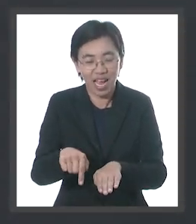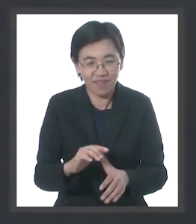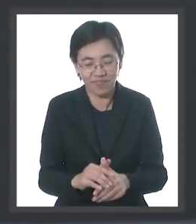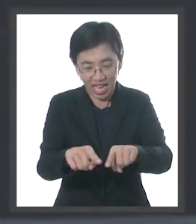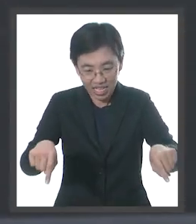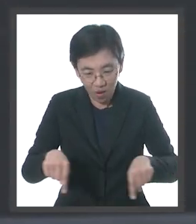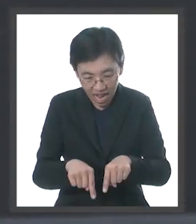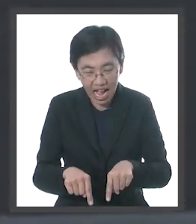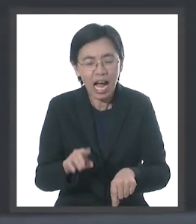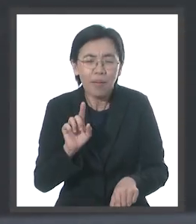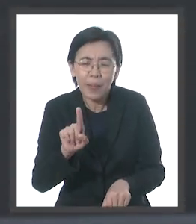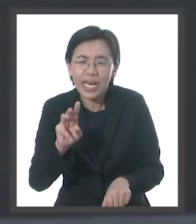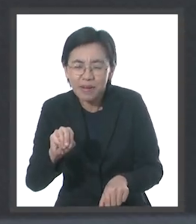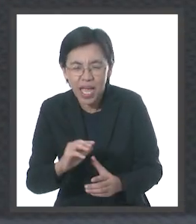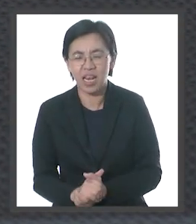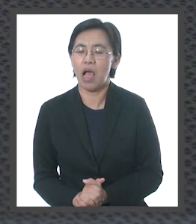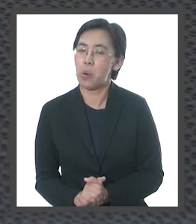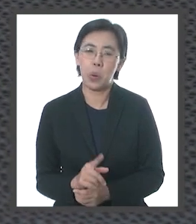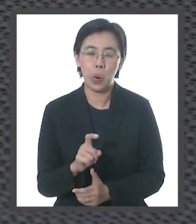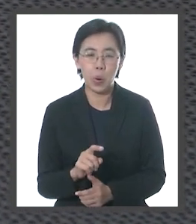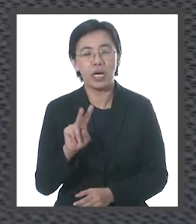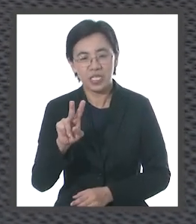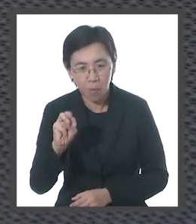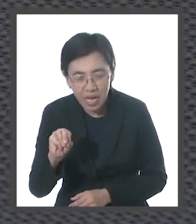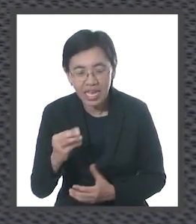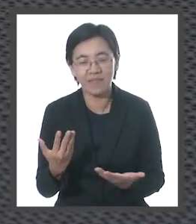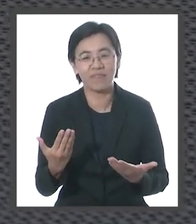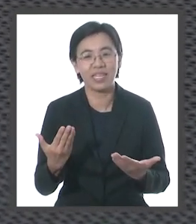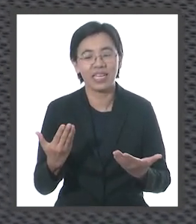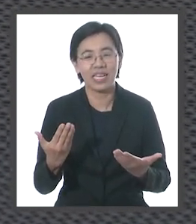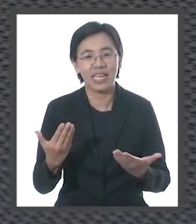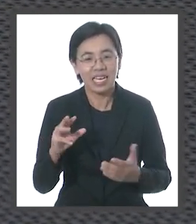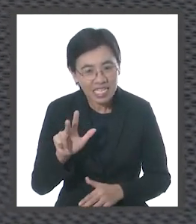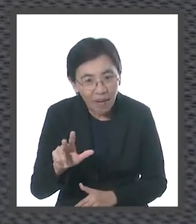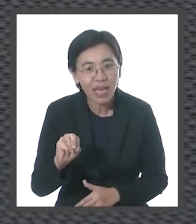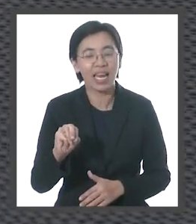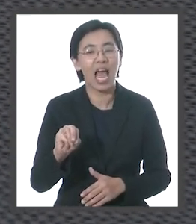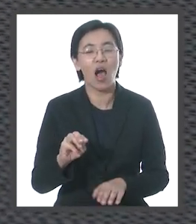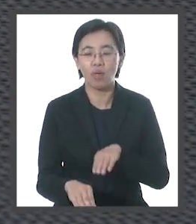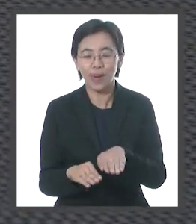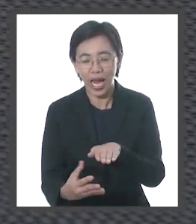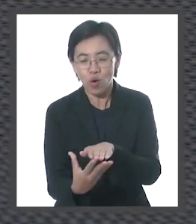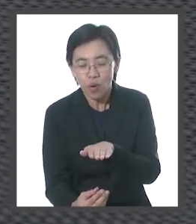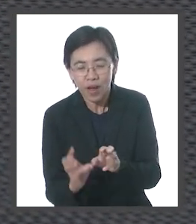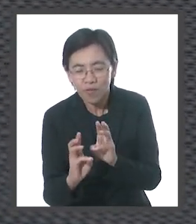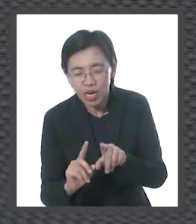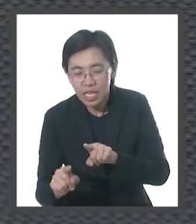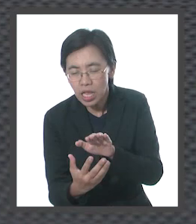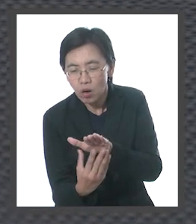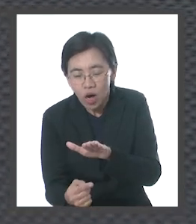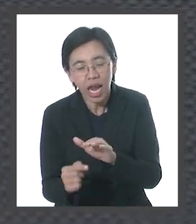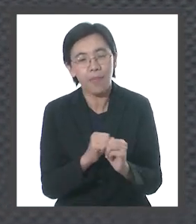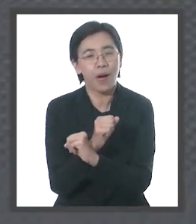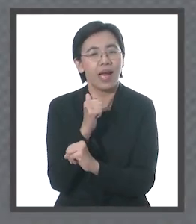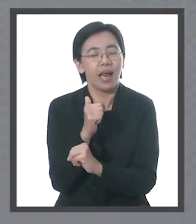ตรหนึ่งใช่ไหมครับเมตรหนึ่งไม่ดักใช่ไหมสองเมตรไม่ดักใช่ไหมสามเมตรเอาพอดักแล้วก็รู้ว่าประมาณ3เมตรตามเกณ